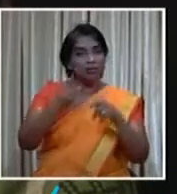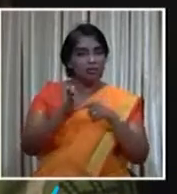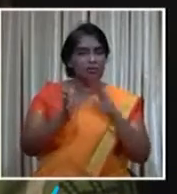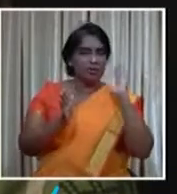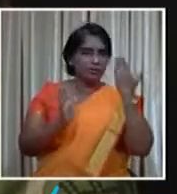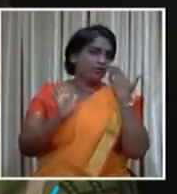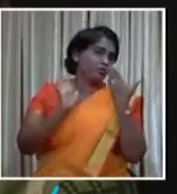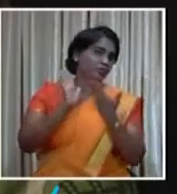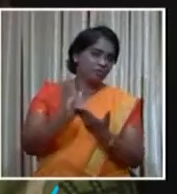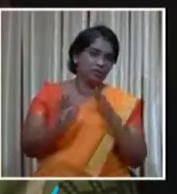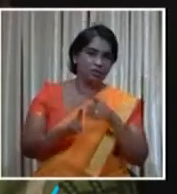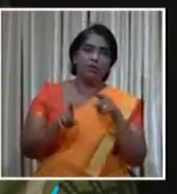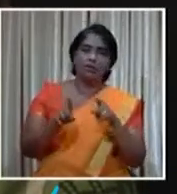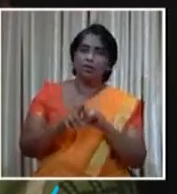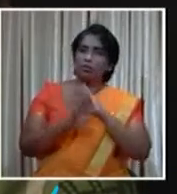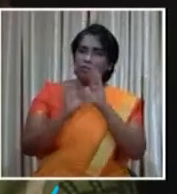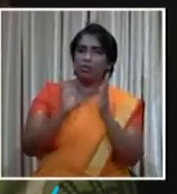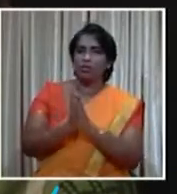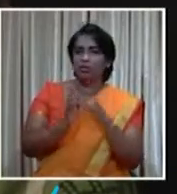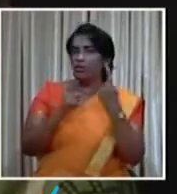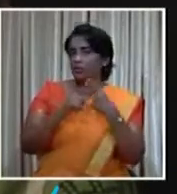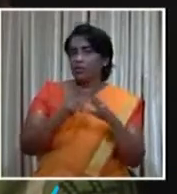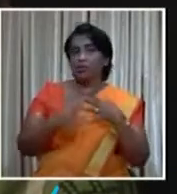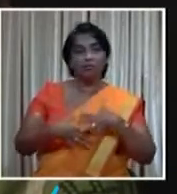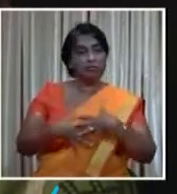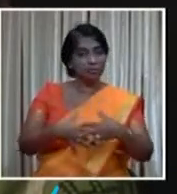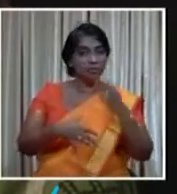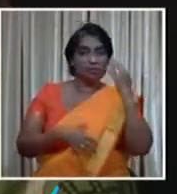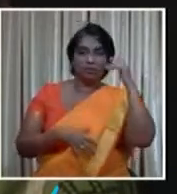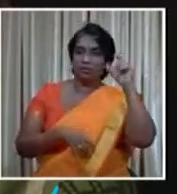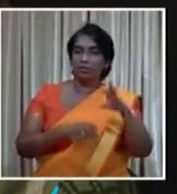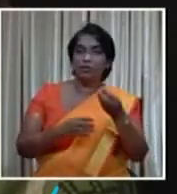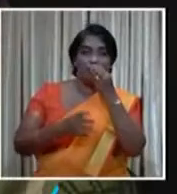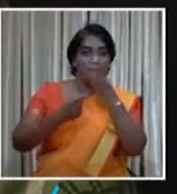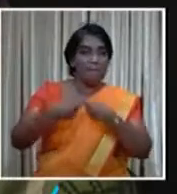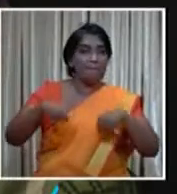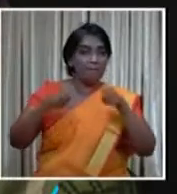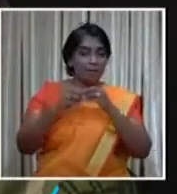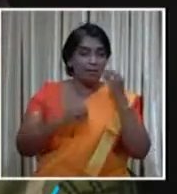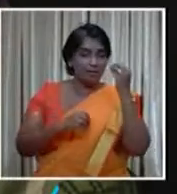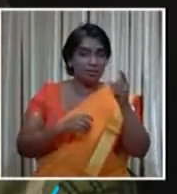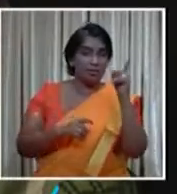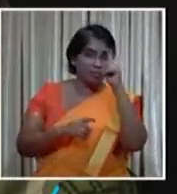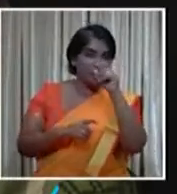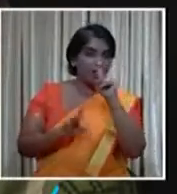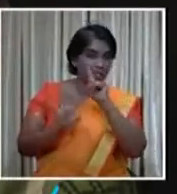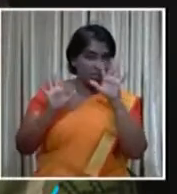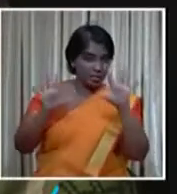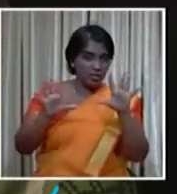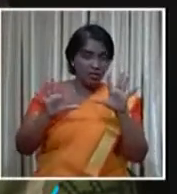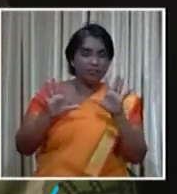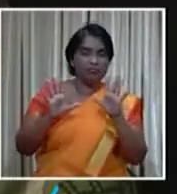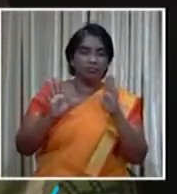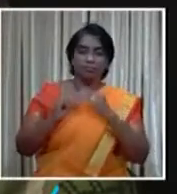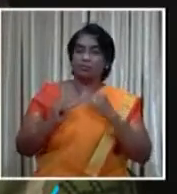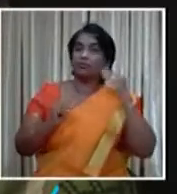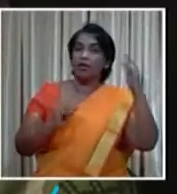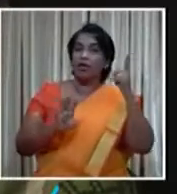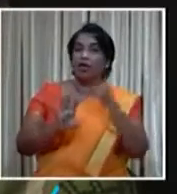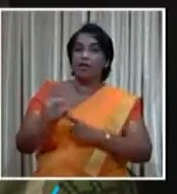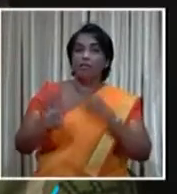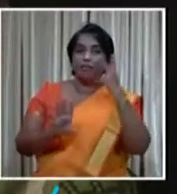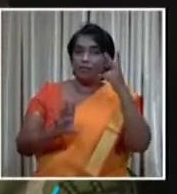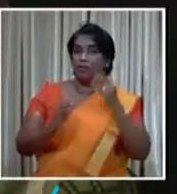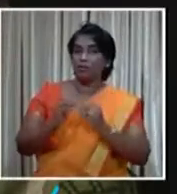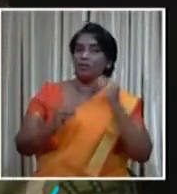සුවිශේෂී ප්‍රවේශයක්. මේ සියල්ලට අමතරව ගැමිණි මව්වරුන්ට ලබා දෙන පෝෂණ මල්ල මාස 10කට සීමා නොකර අවුරුදු 2